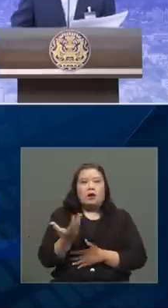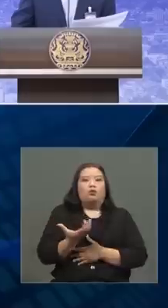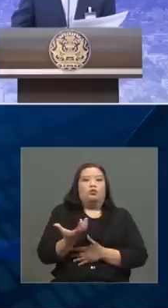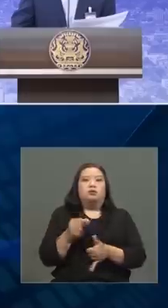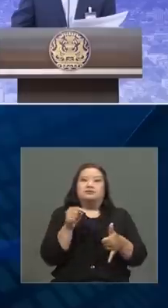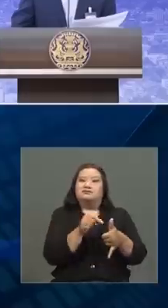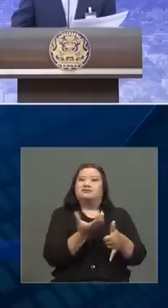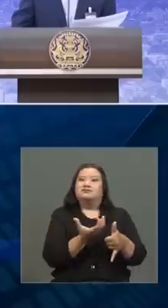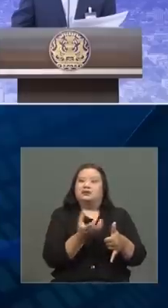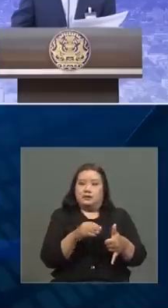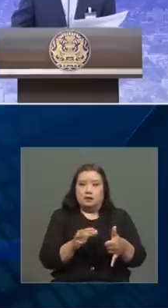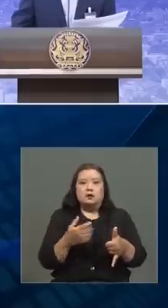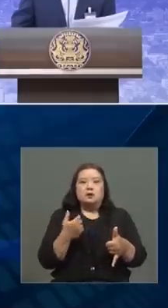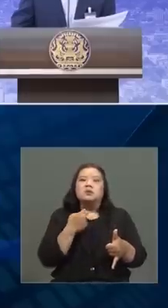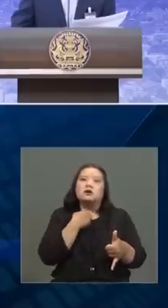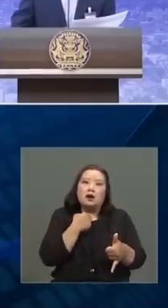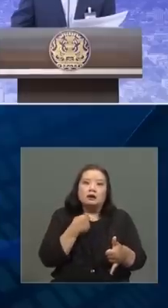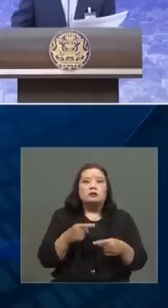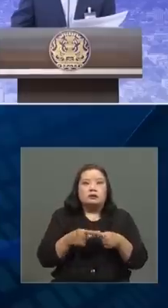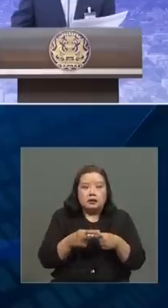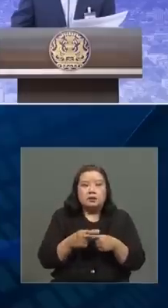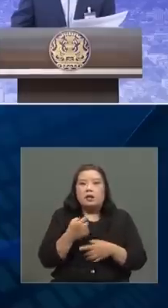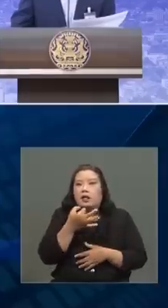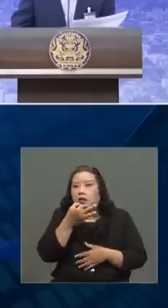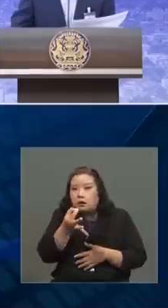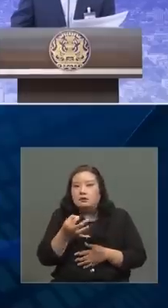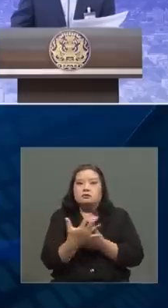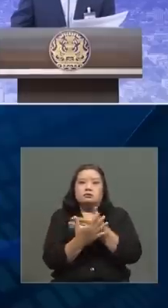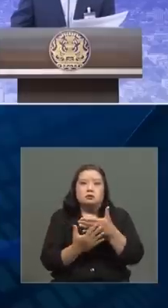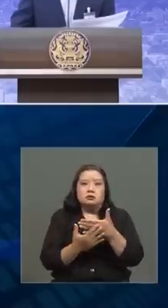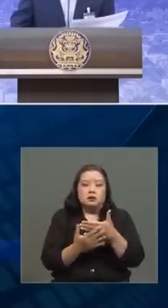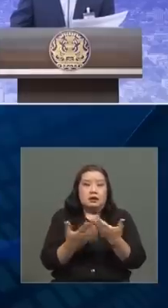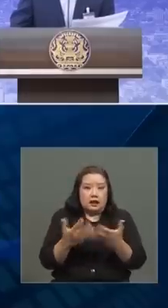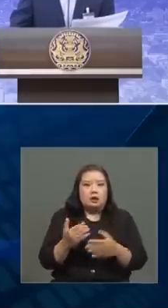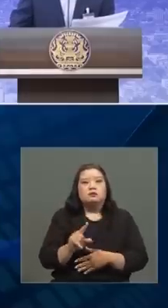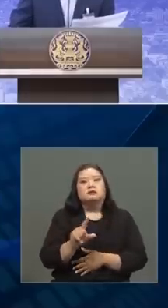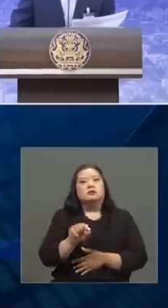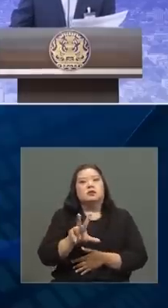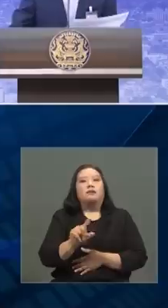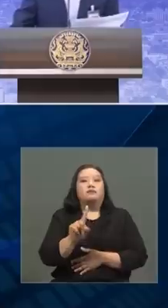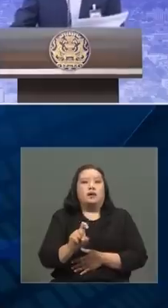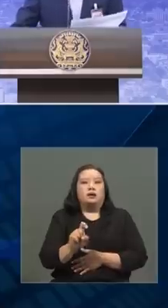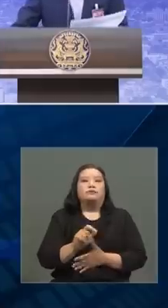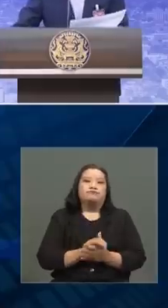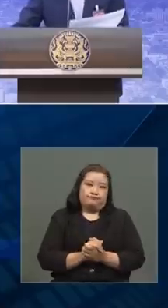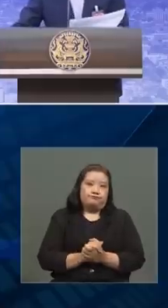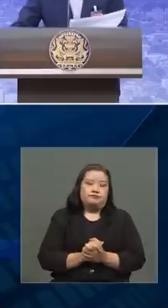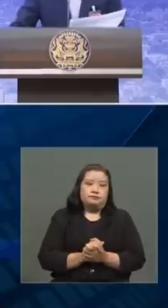13เมษามีไอแห้งบนเลือดแล้วก็ 16เมษายนพบเชื้อ 23เมษายนเสียชีวิต